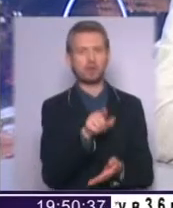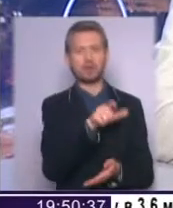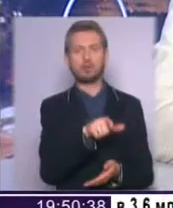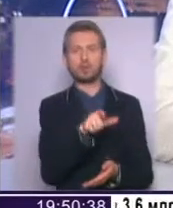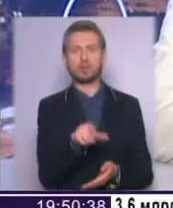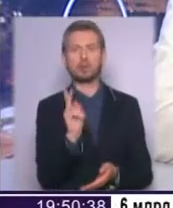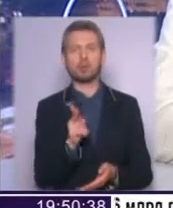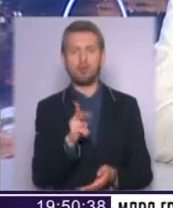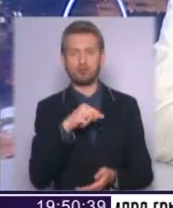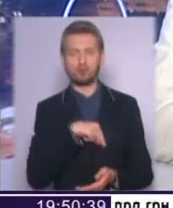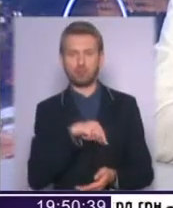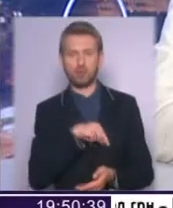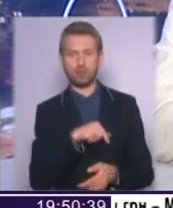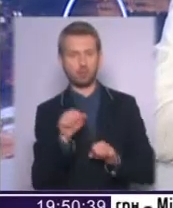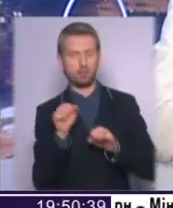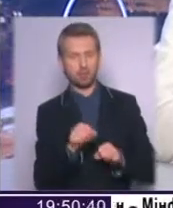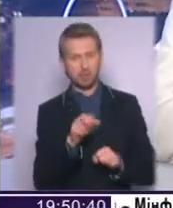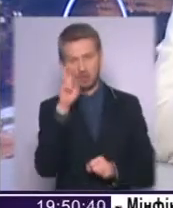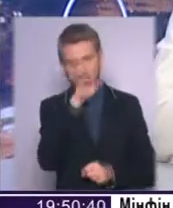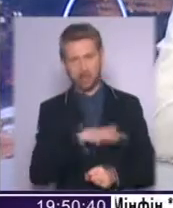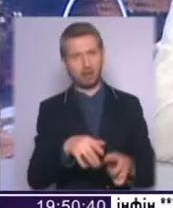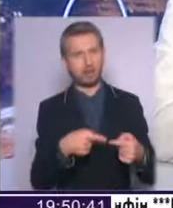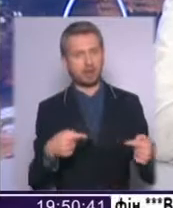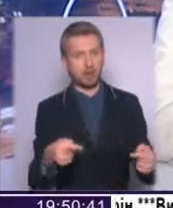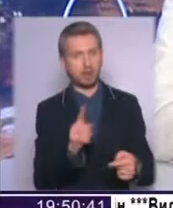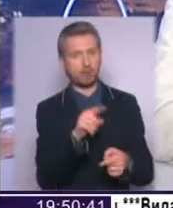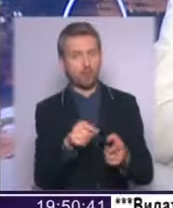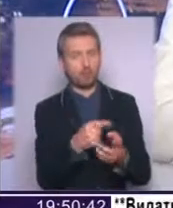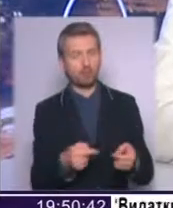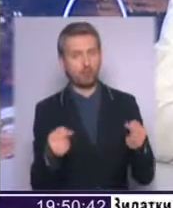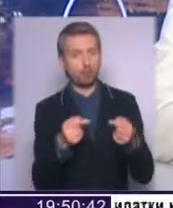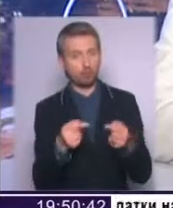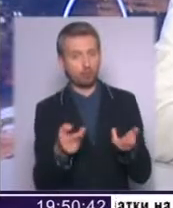йшли боронити край і так далі, вони, відповідно,